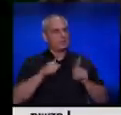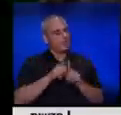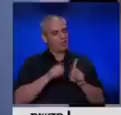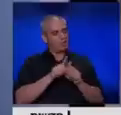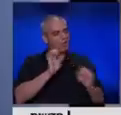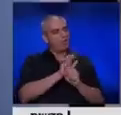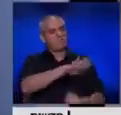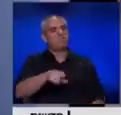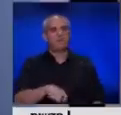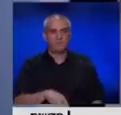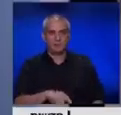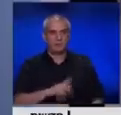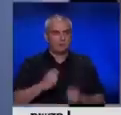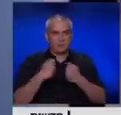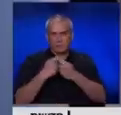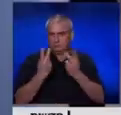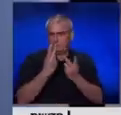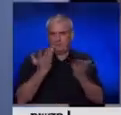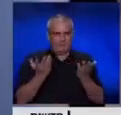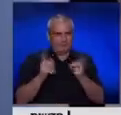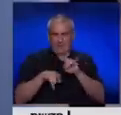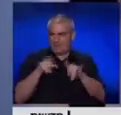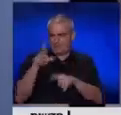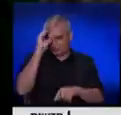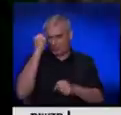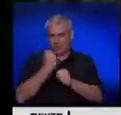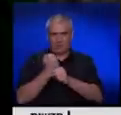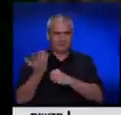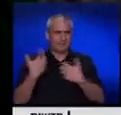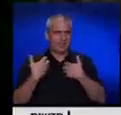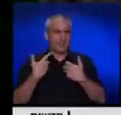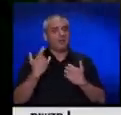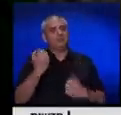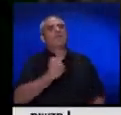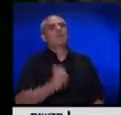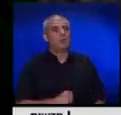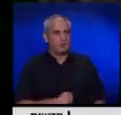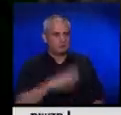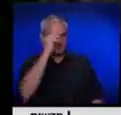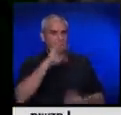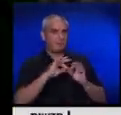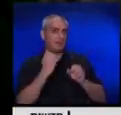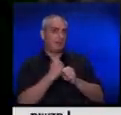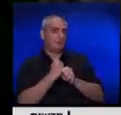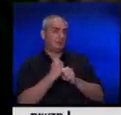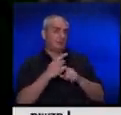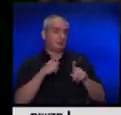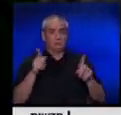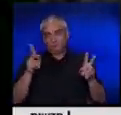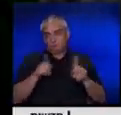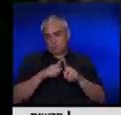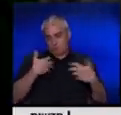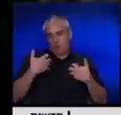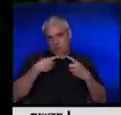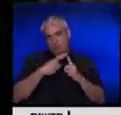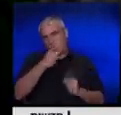פדופיל. בלי שום קשר כמובן לאותה חיה שאנחנו גילים. עכשיו תאונן, והבחור מתחיל לעשות אילוסטרציה